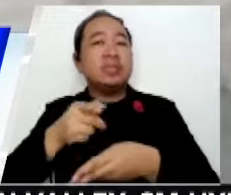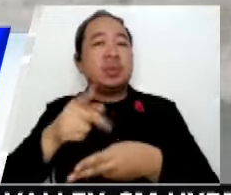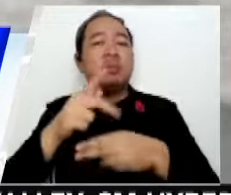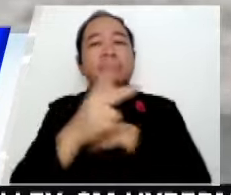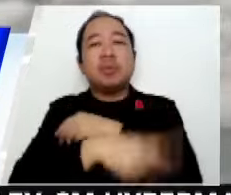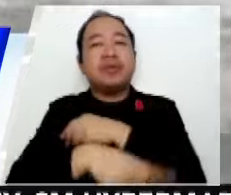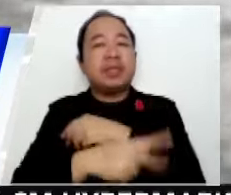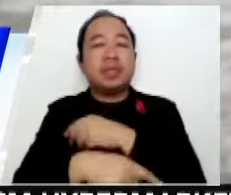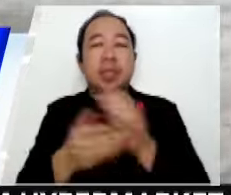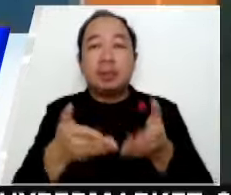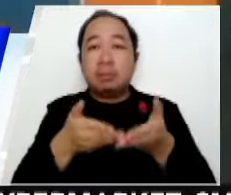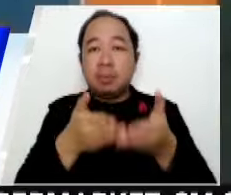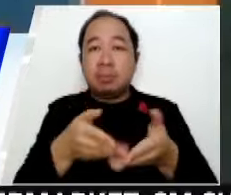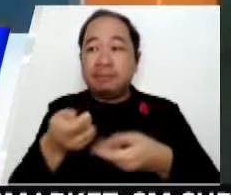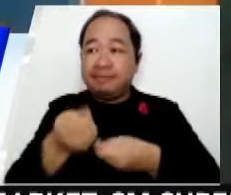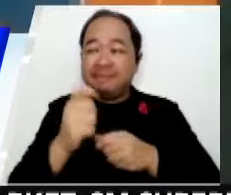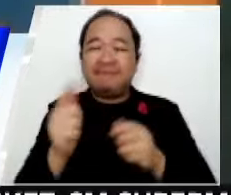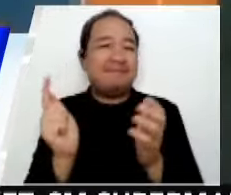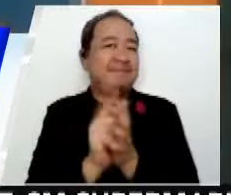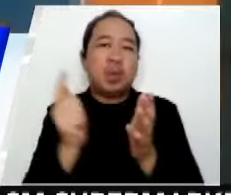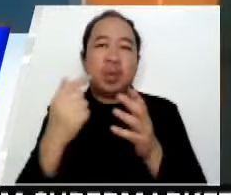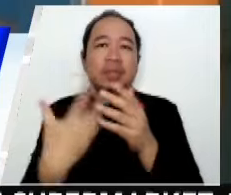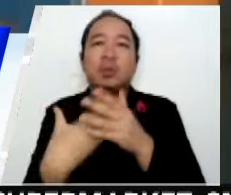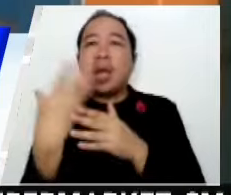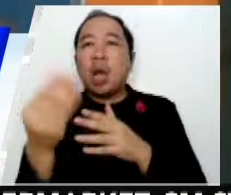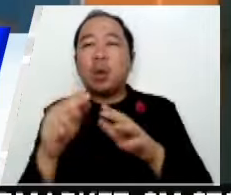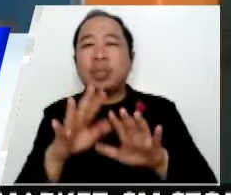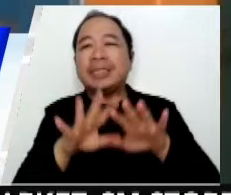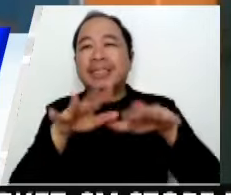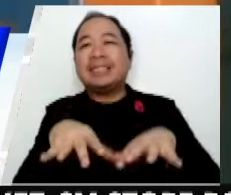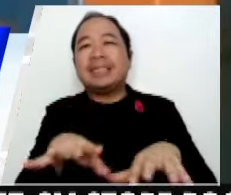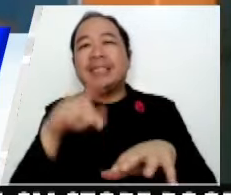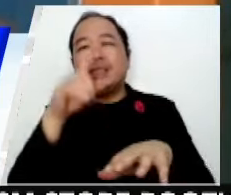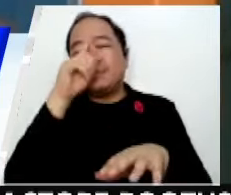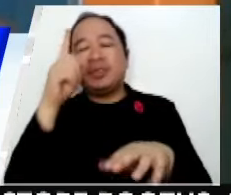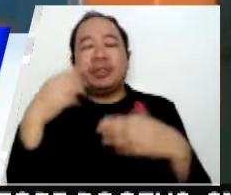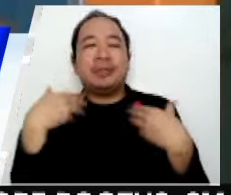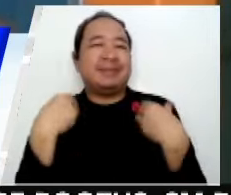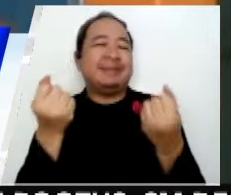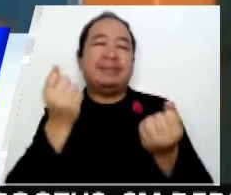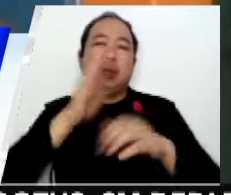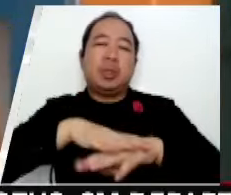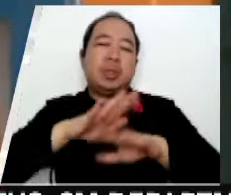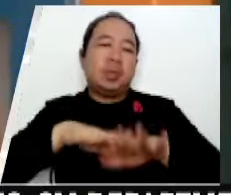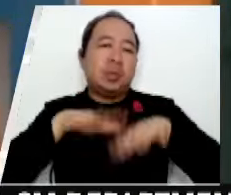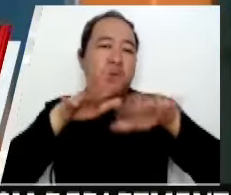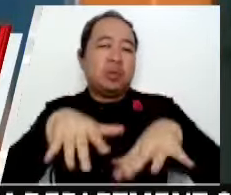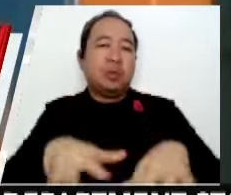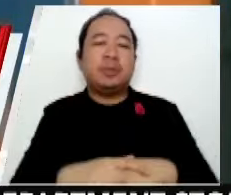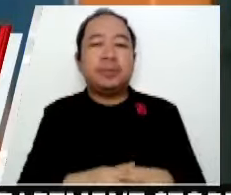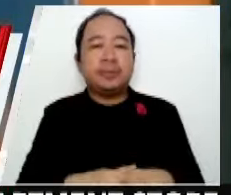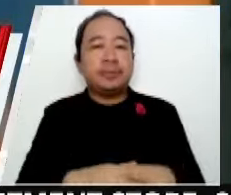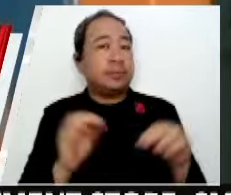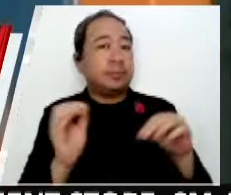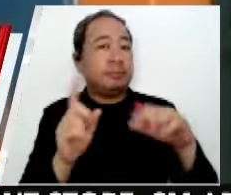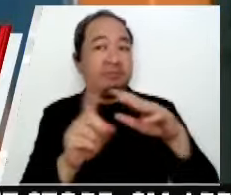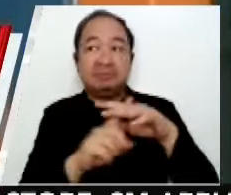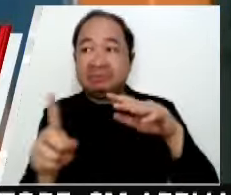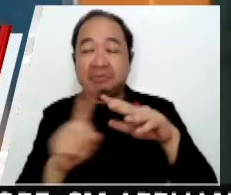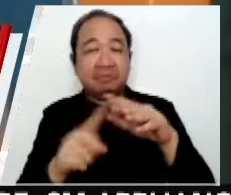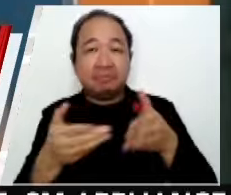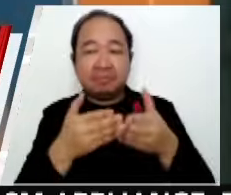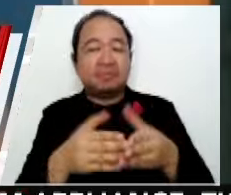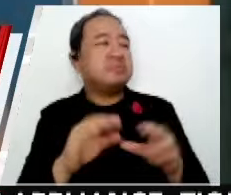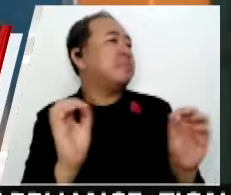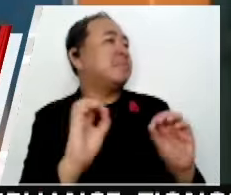sa nakataas na gale warning. Wala namang mga nagpupuslit sa'yo ng mga bankero na lalaot? Ay, wala po ma'am. Pinipigilan natin yan.